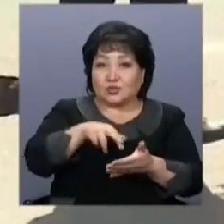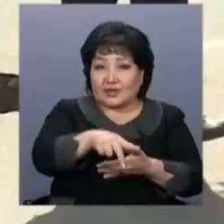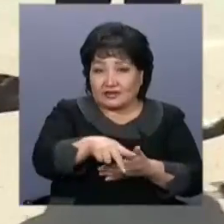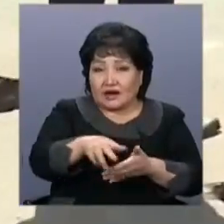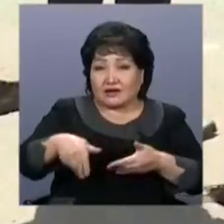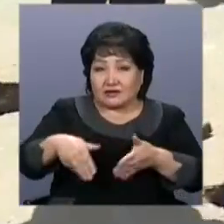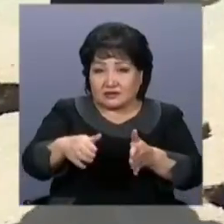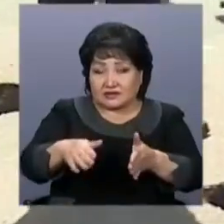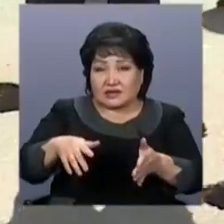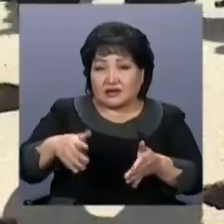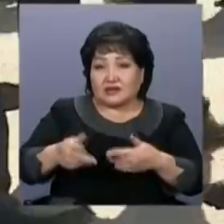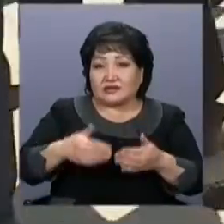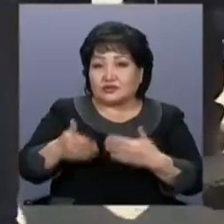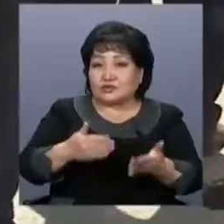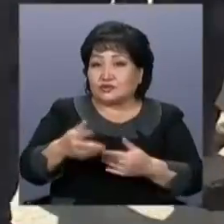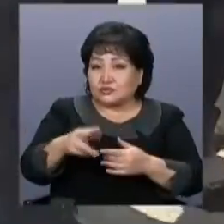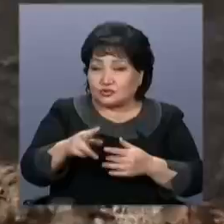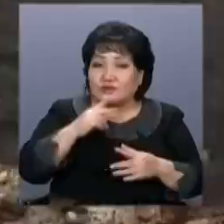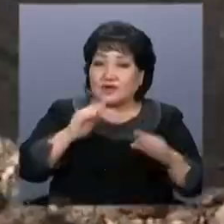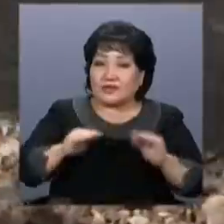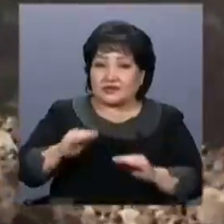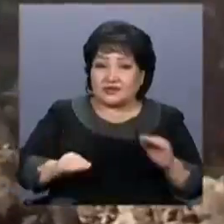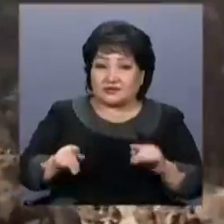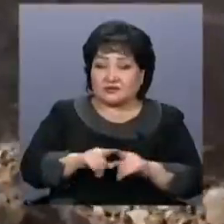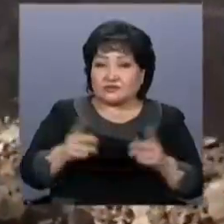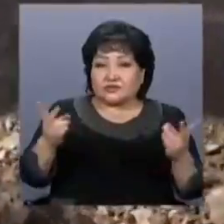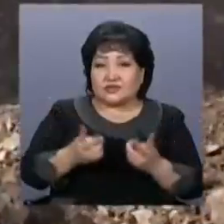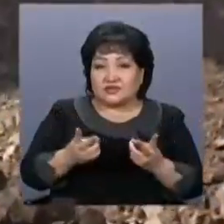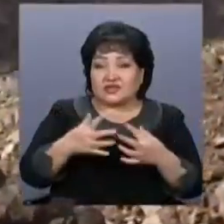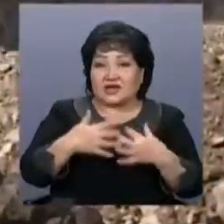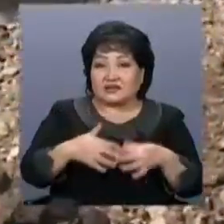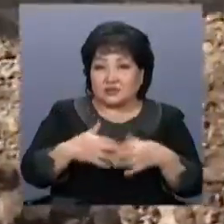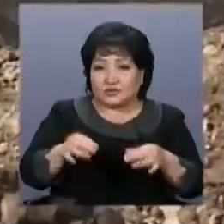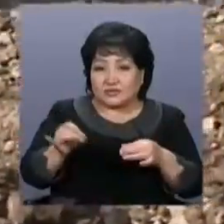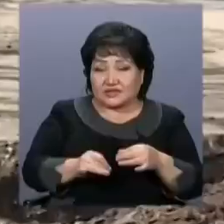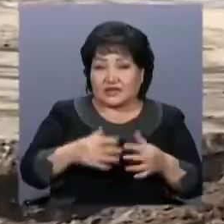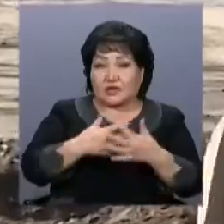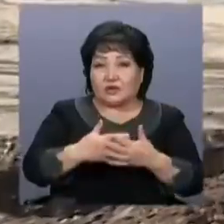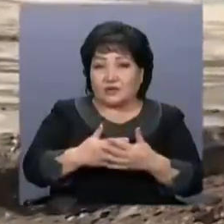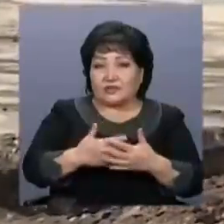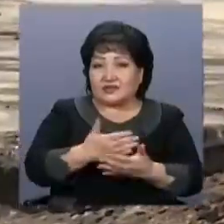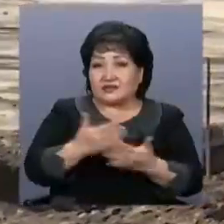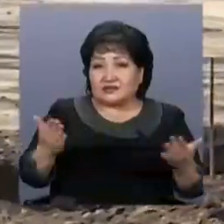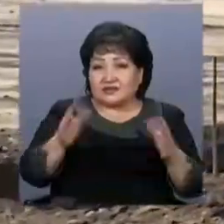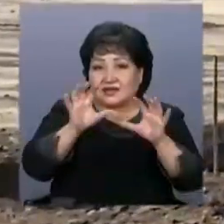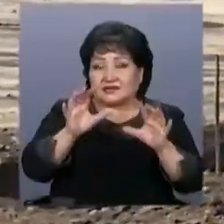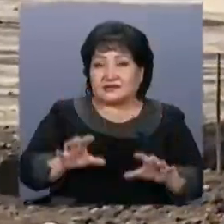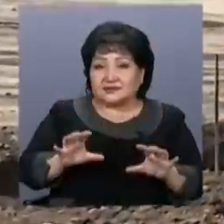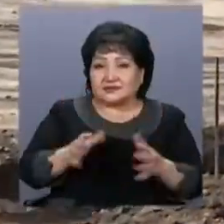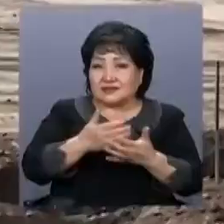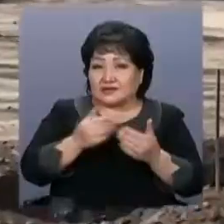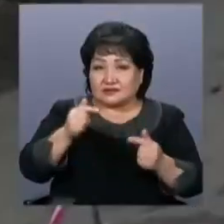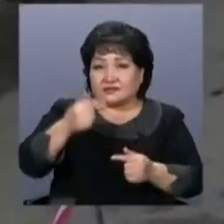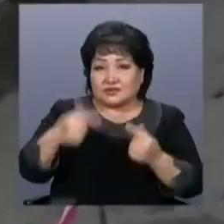тротуарлар жүргіншілер үшін абаттандырылады. Науалар қойылып, қажетсіз конструкциялар мен қоғамдық кеңістіктегі заңсыз құрылыстар алынады.